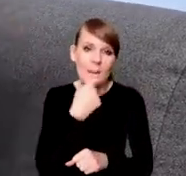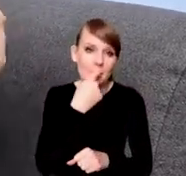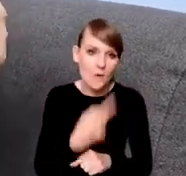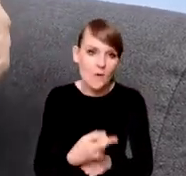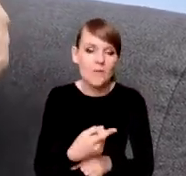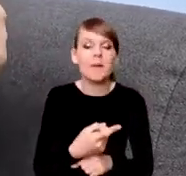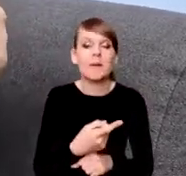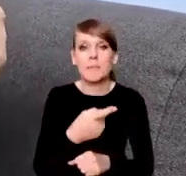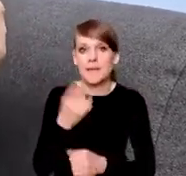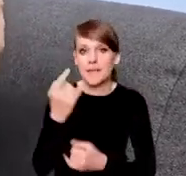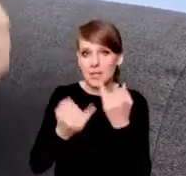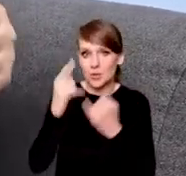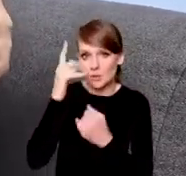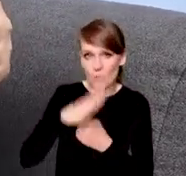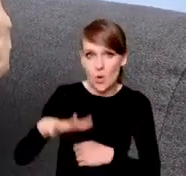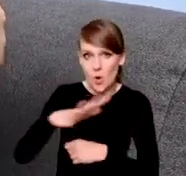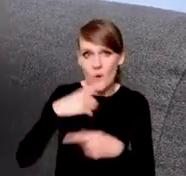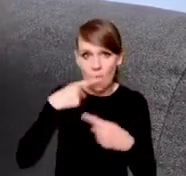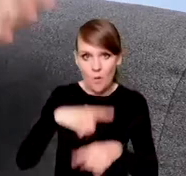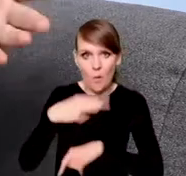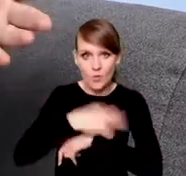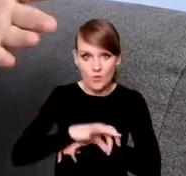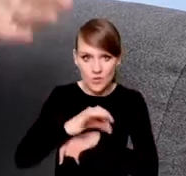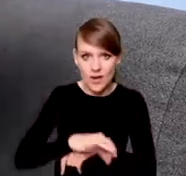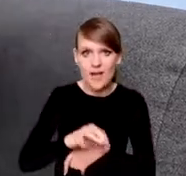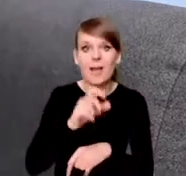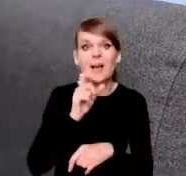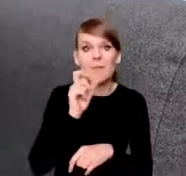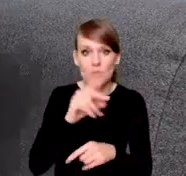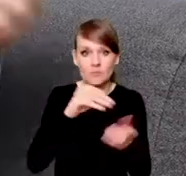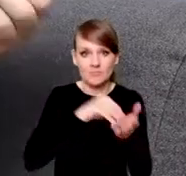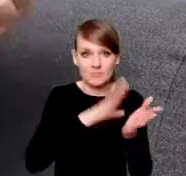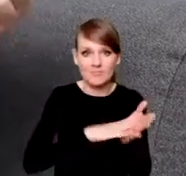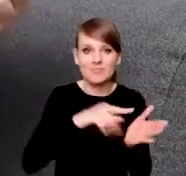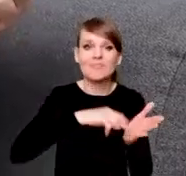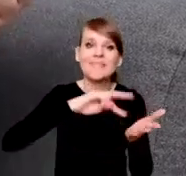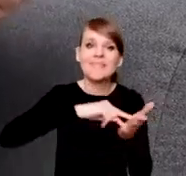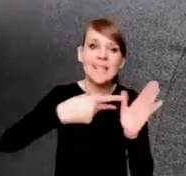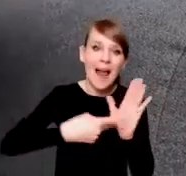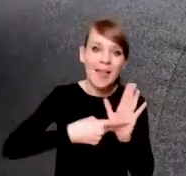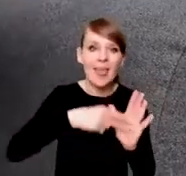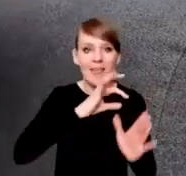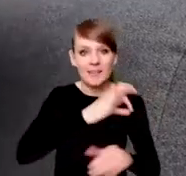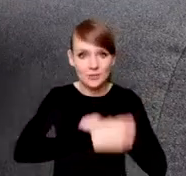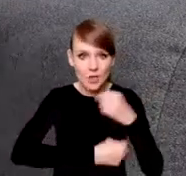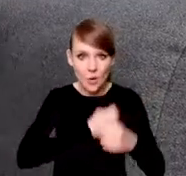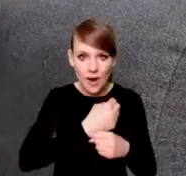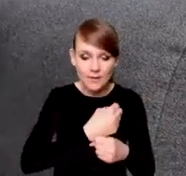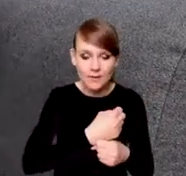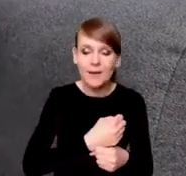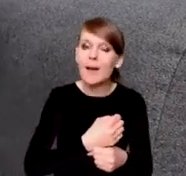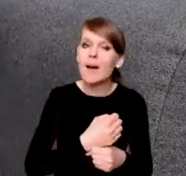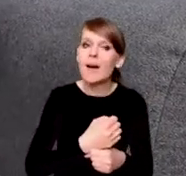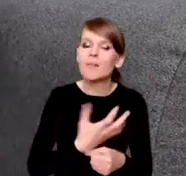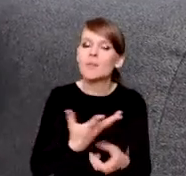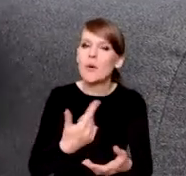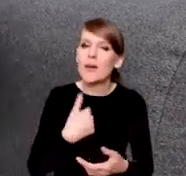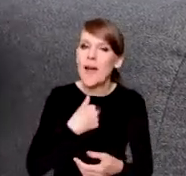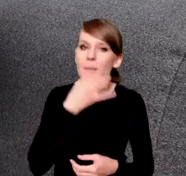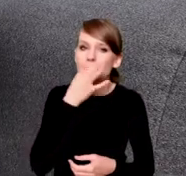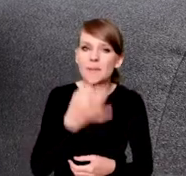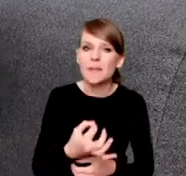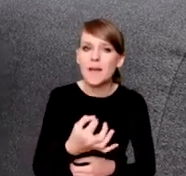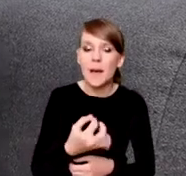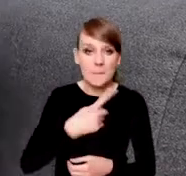społeczna odpowiedzialność uczelni jest wpisana w strategię, o czym była mowa, to pytanie jest moje, jak my